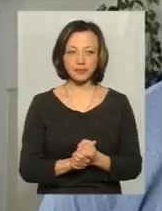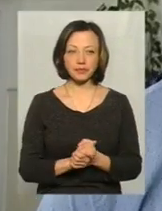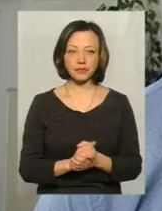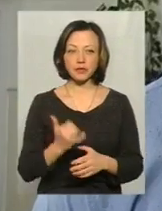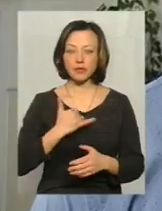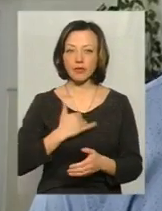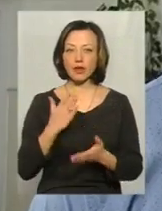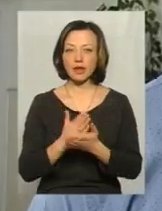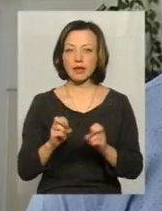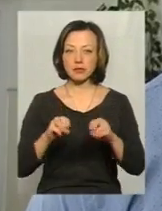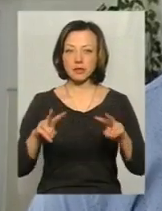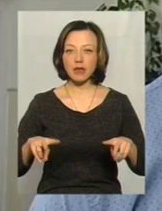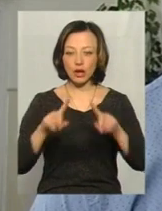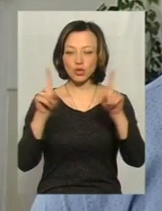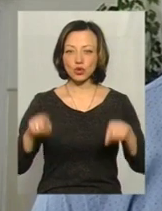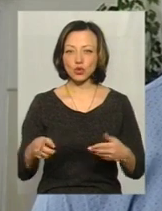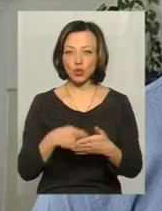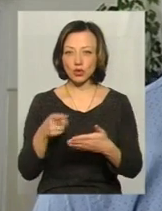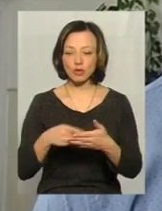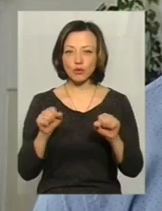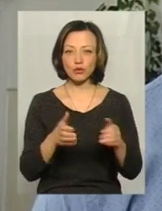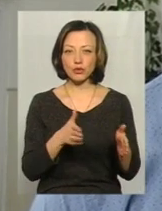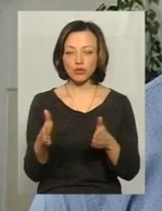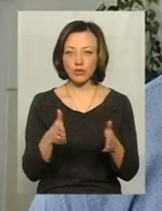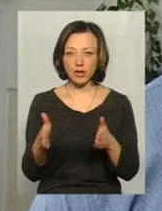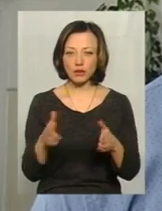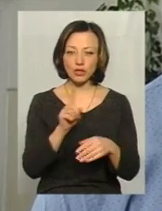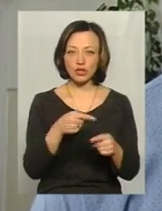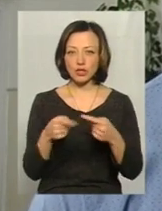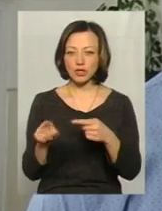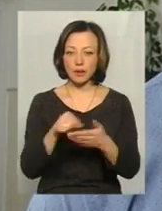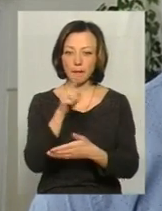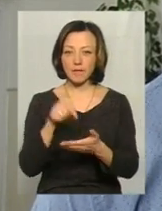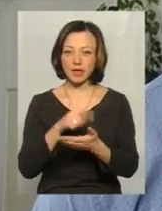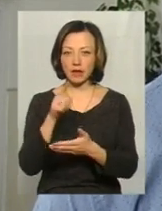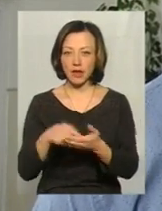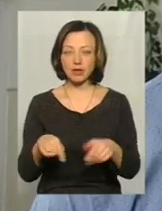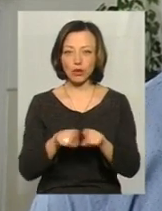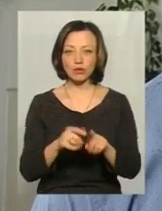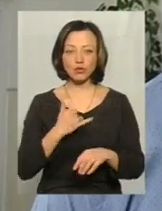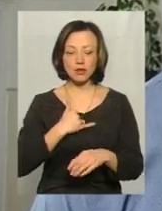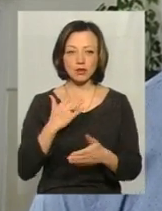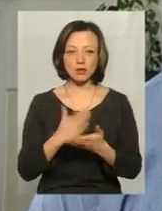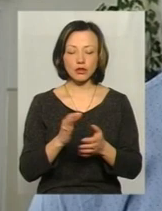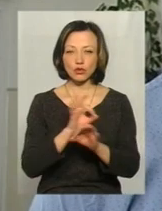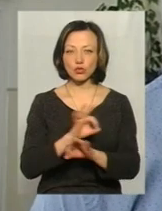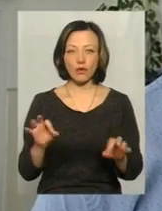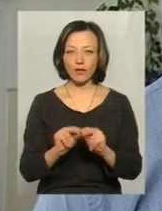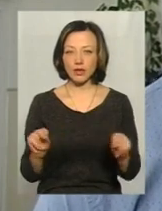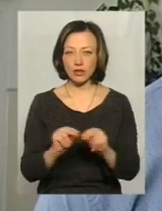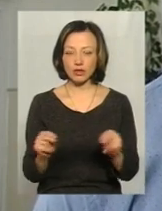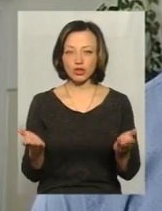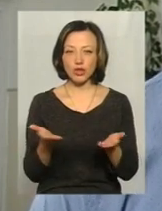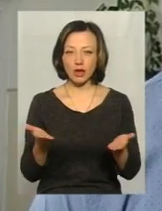є спеціальні зошити, по яким я можу підготуватися до тих чи інших питань. Також у нас чудові викладачі,